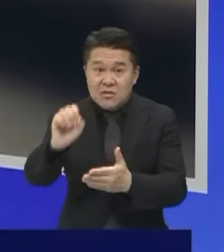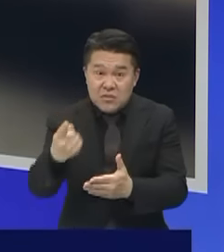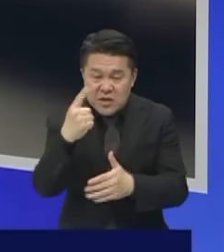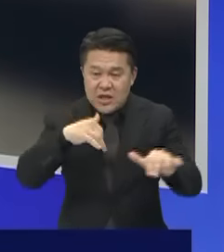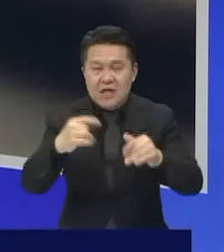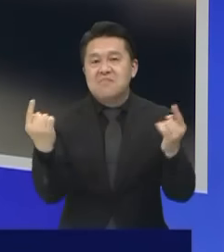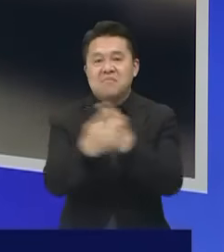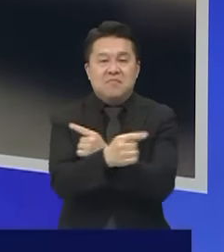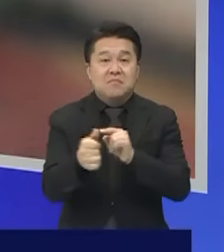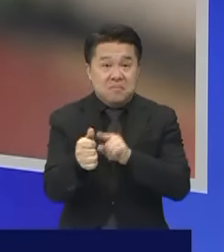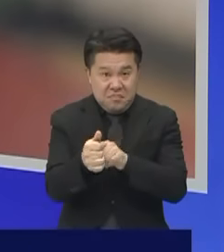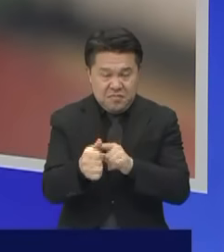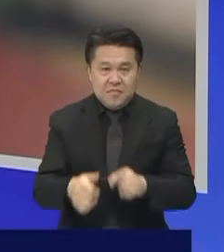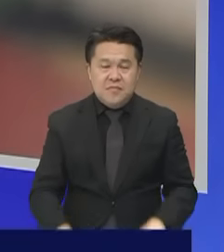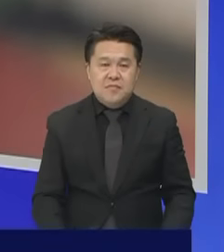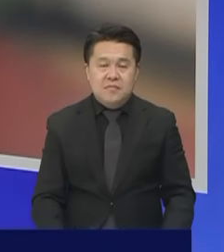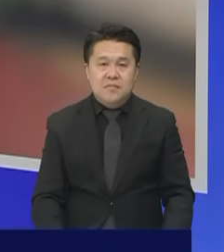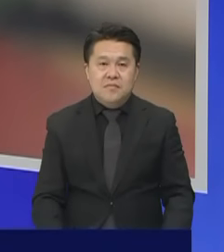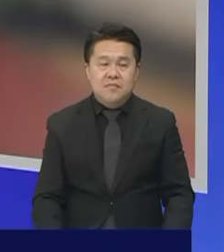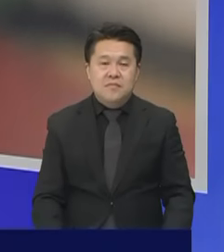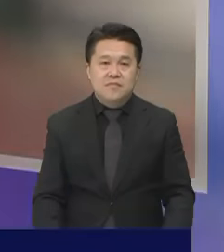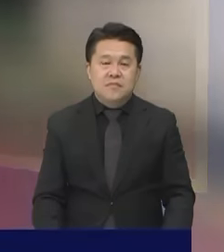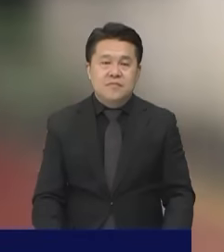신고로 거리 바꾼 민원인입니다.